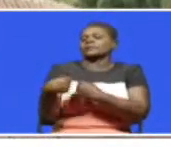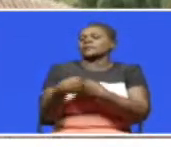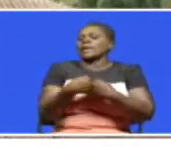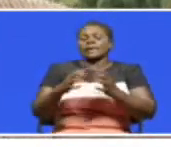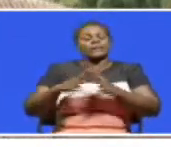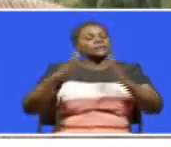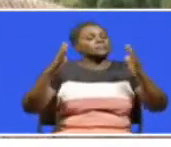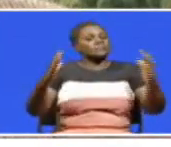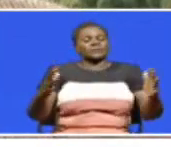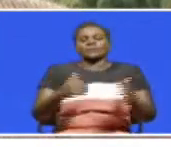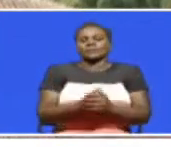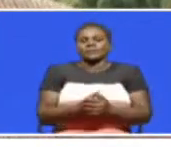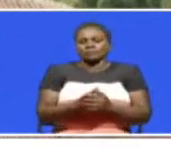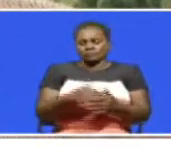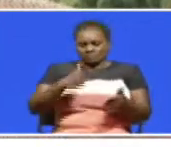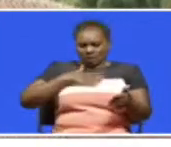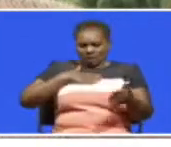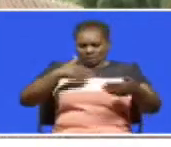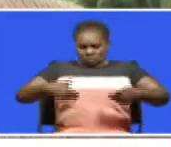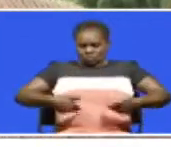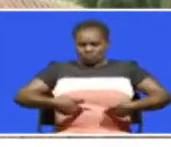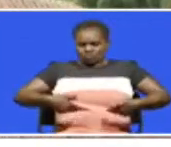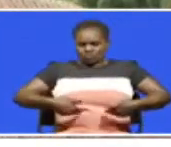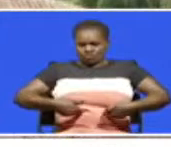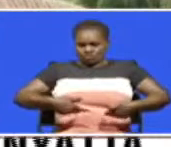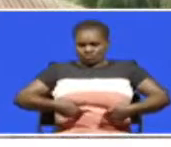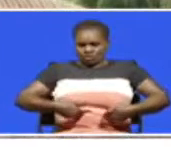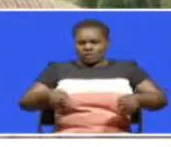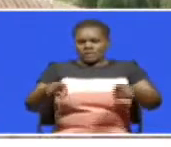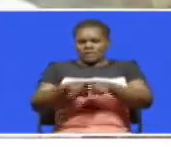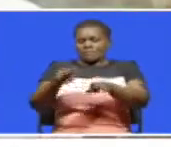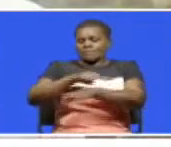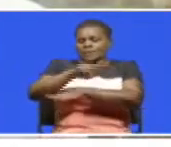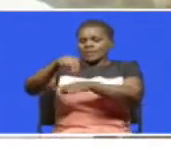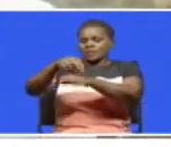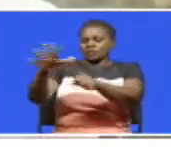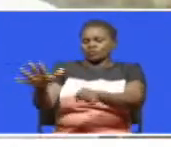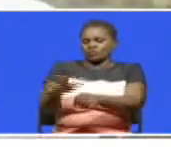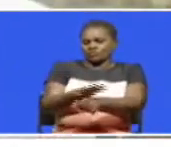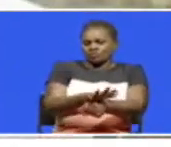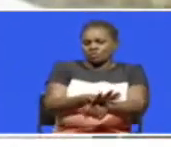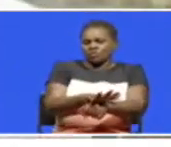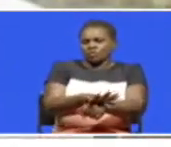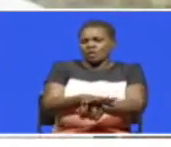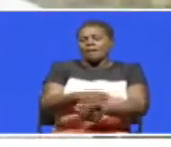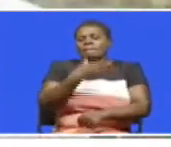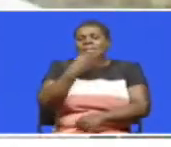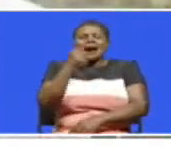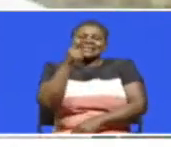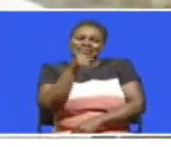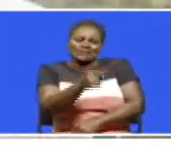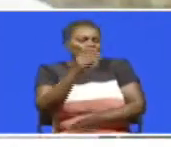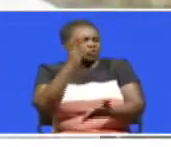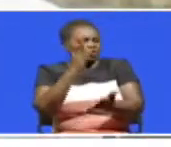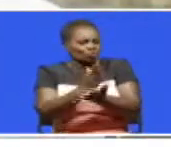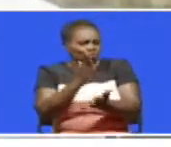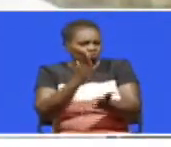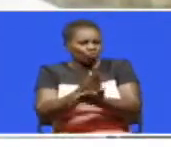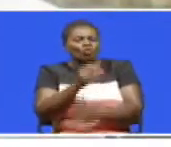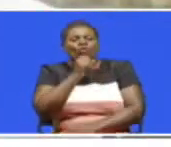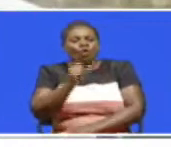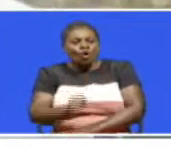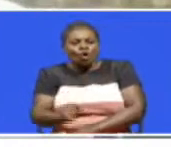challenge to us youth and the entire nation. Ikiwa huyu mzee kwa hiyo umri